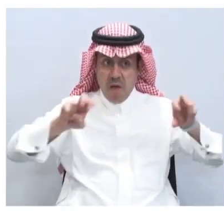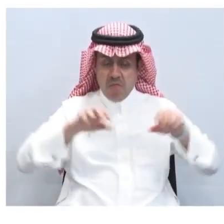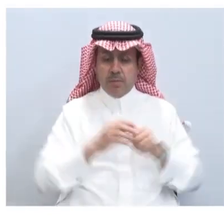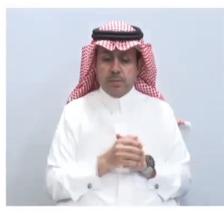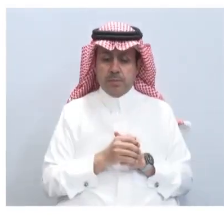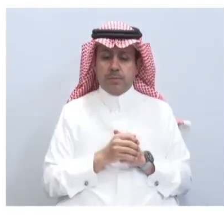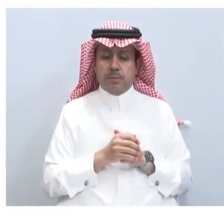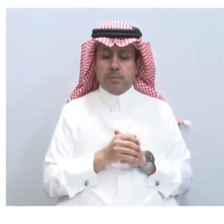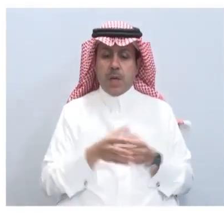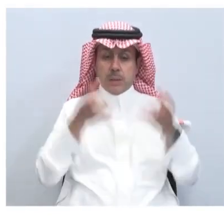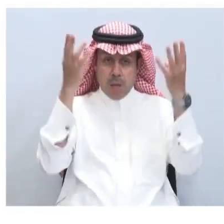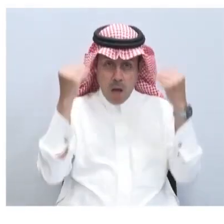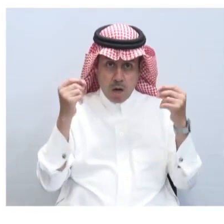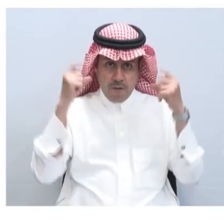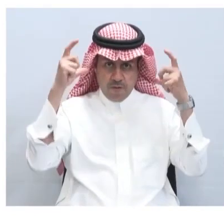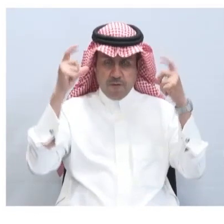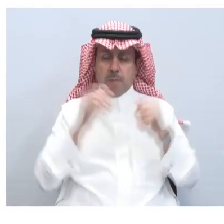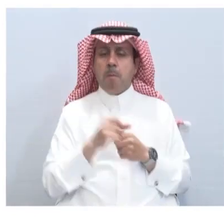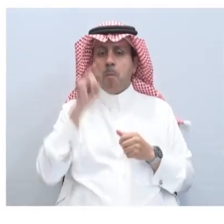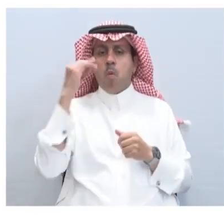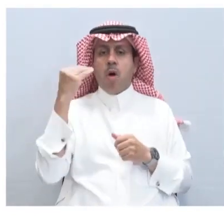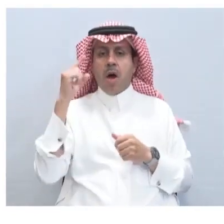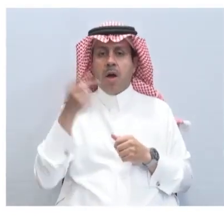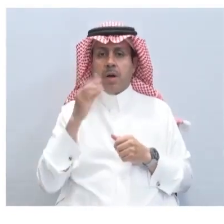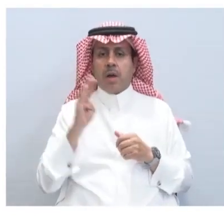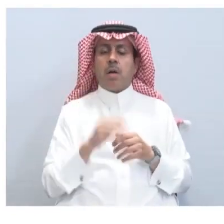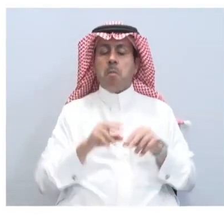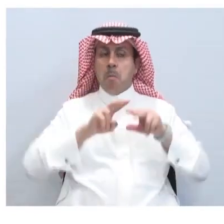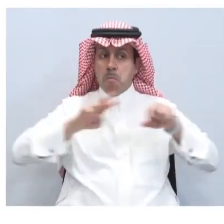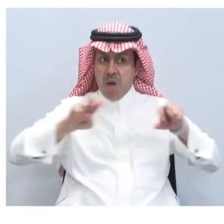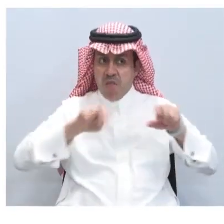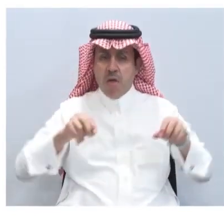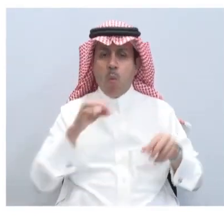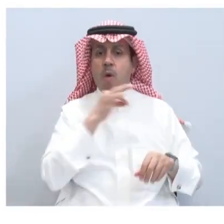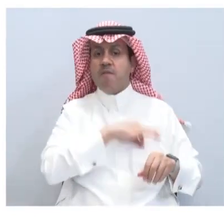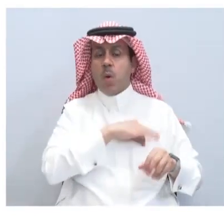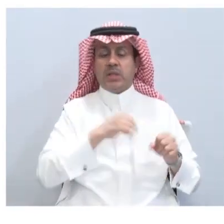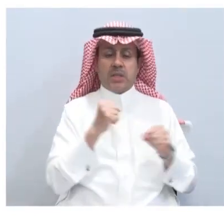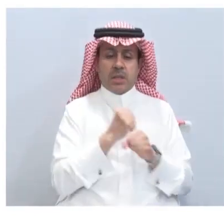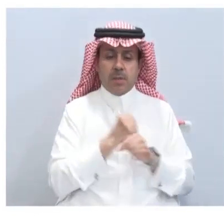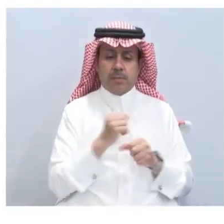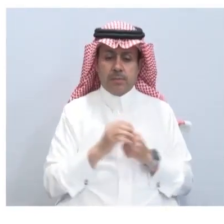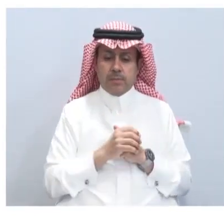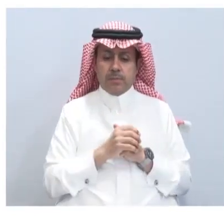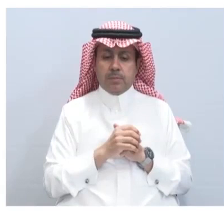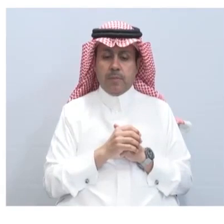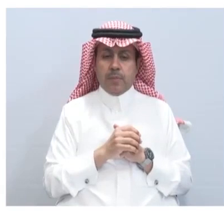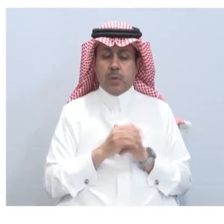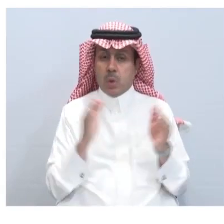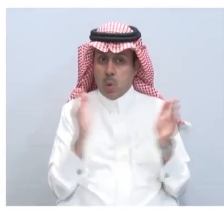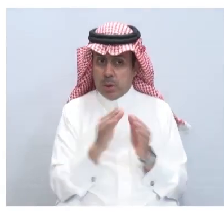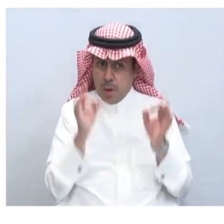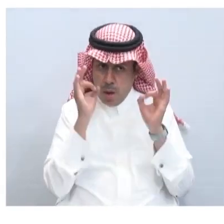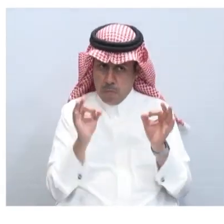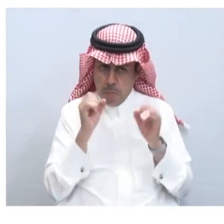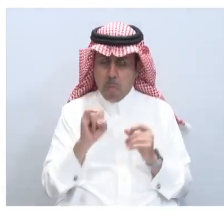خامسا يتعرف على محركات البحث وفوائد استخدامه واخيرا يحدد اهم محركات